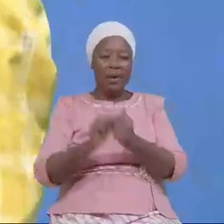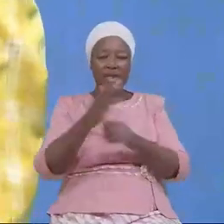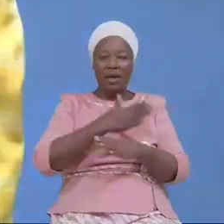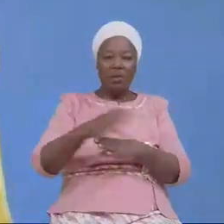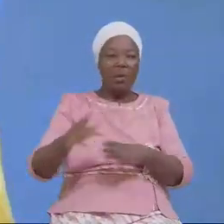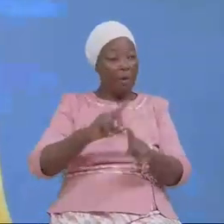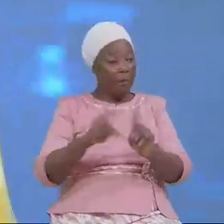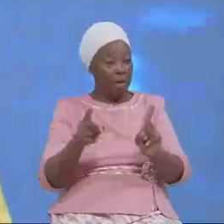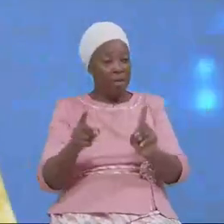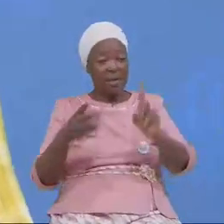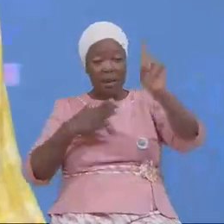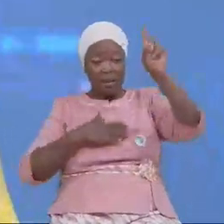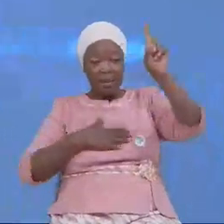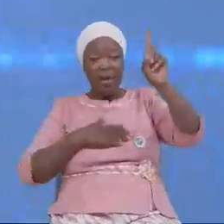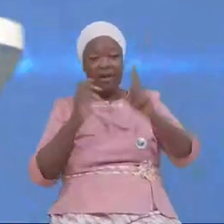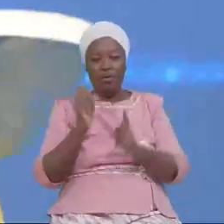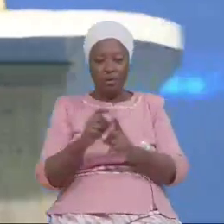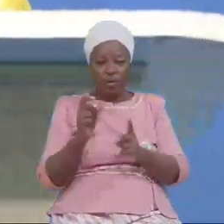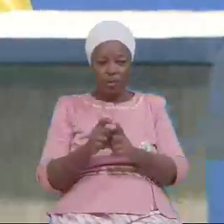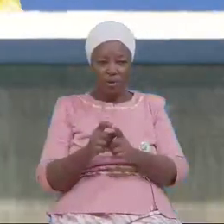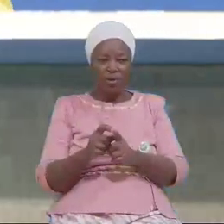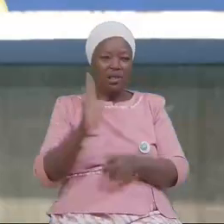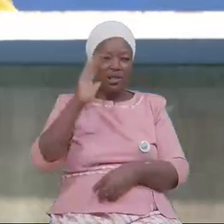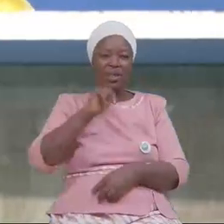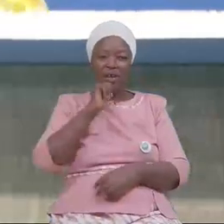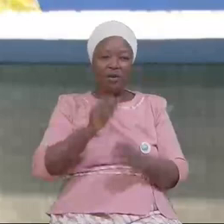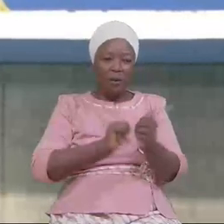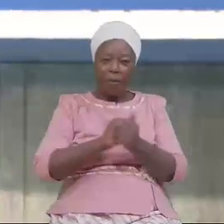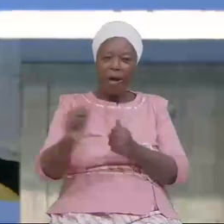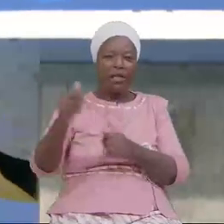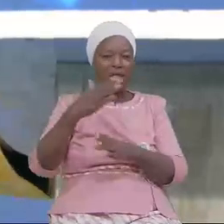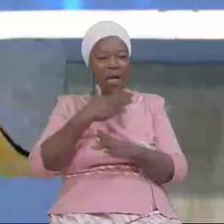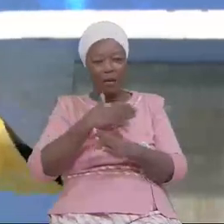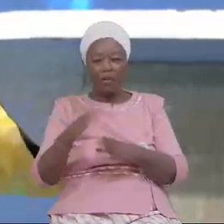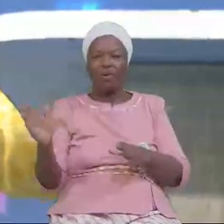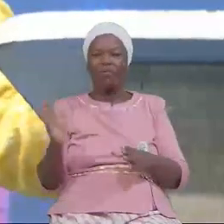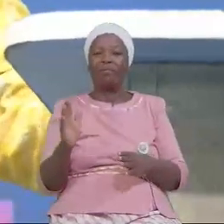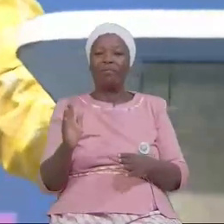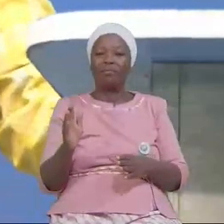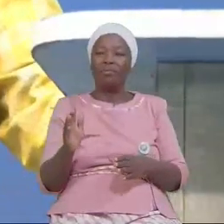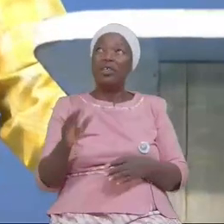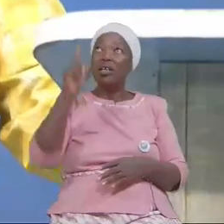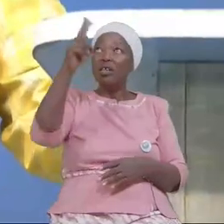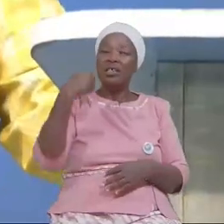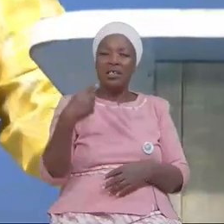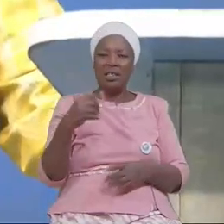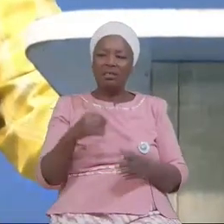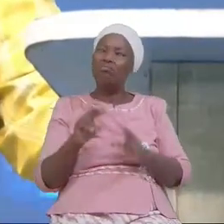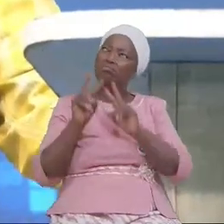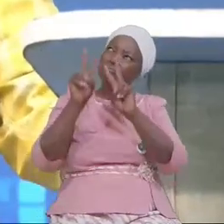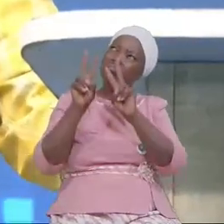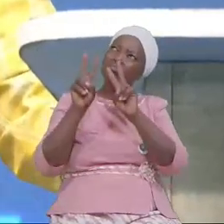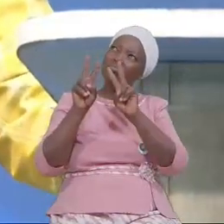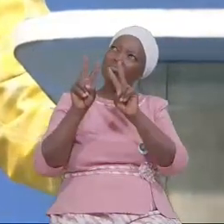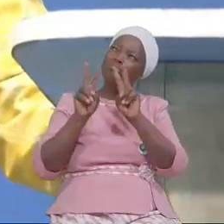terre passeront, mais mes paroles ne passeront point. Il dit, regardez en haut,